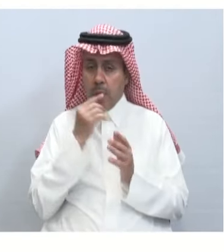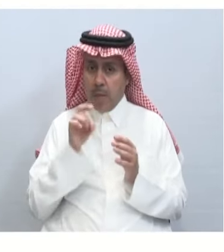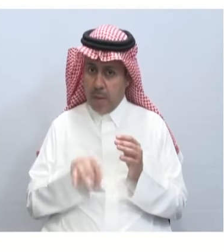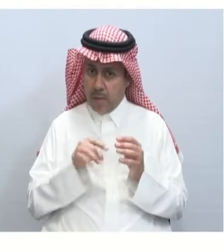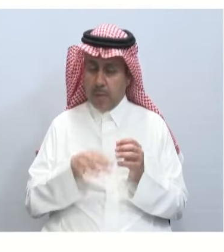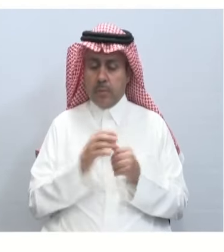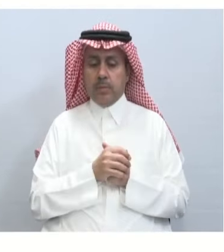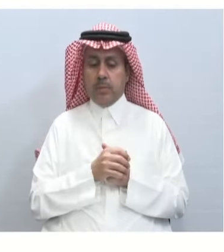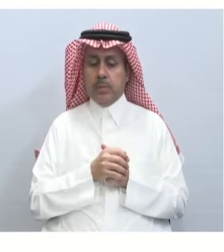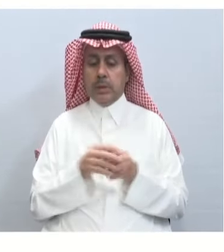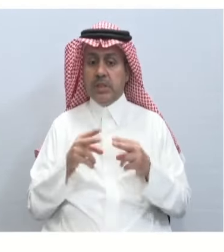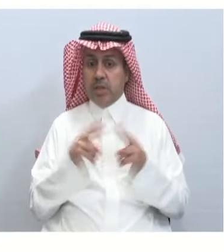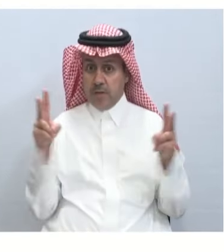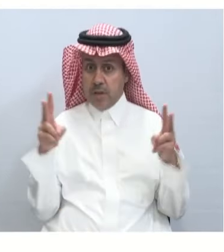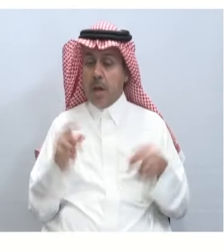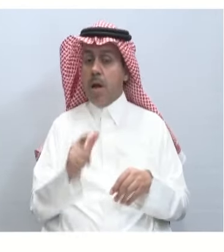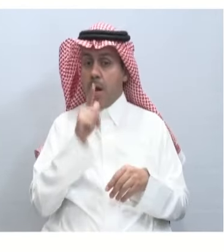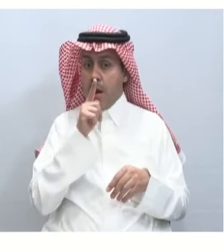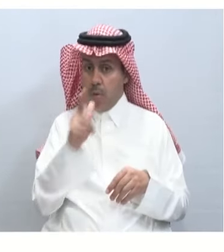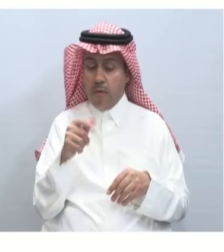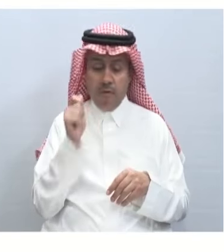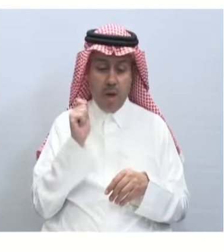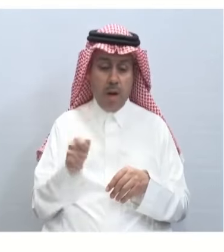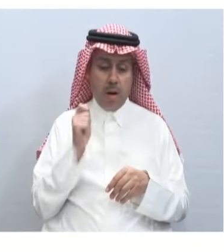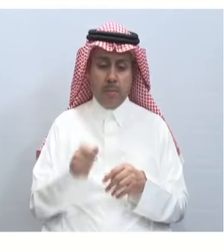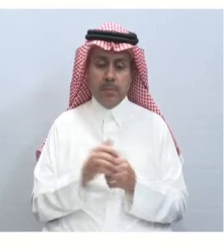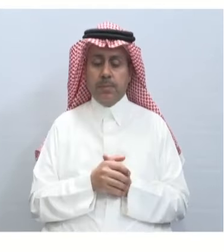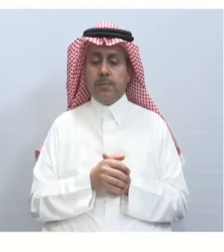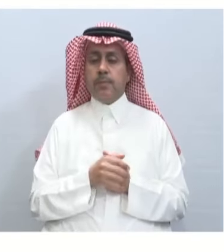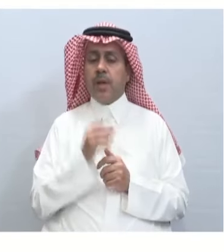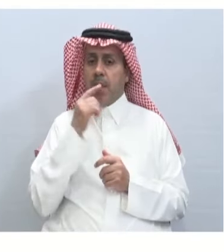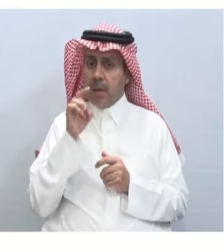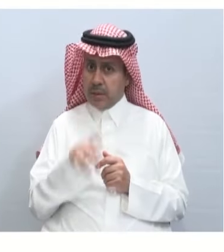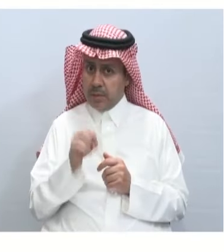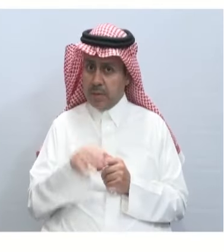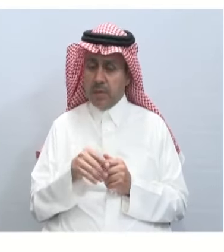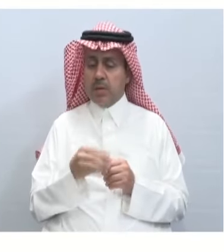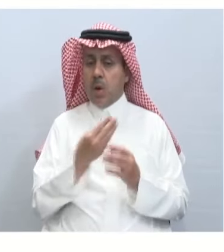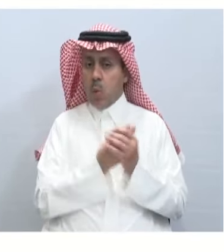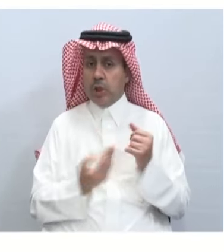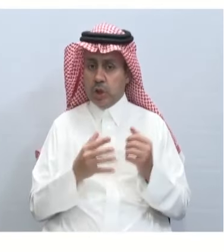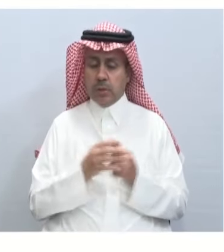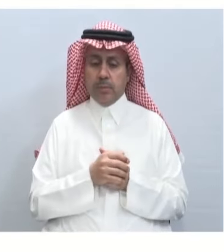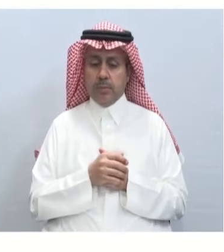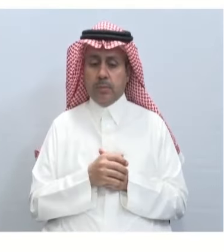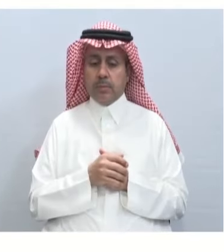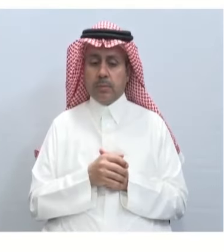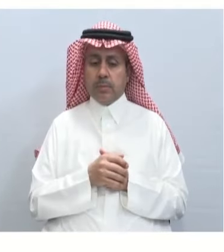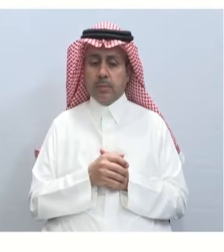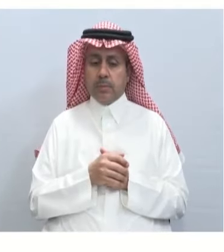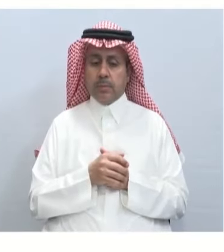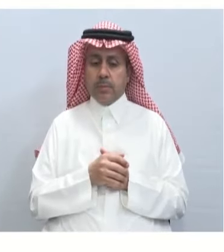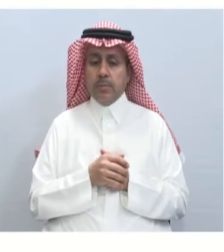وكذلك تفصيل القول في احكام الاستحاضه والنفاس اذا هذا ما